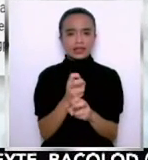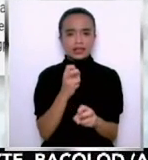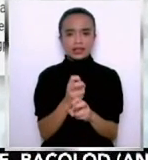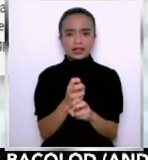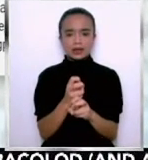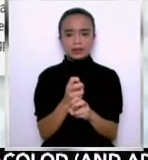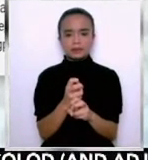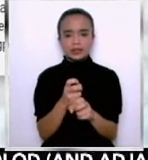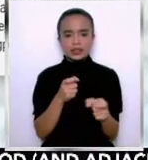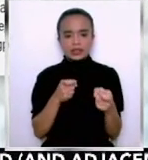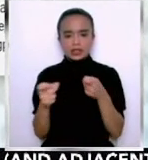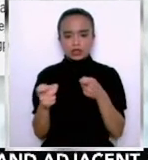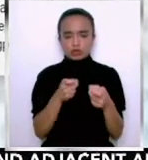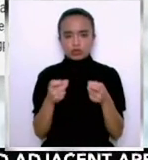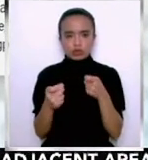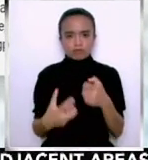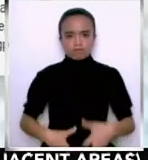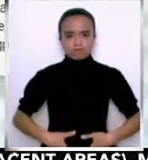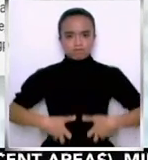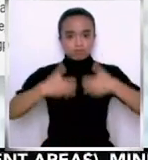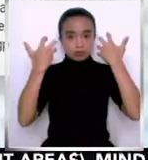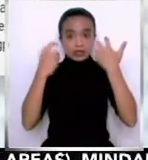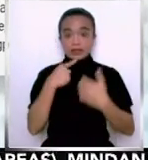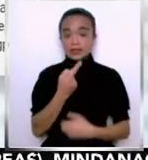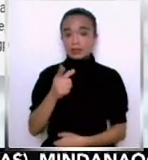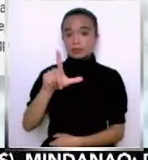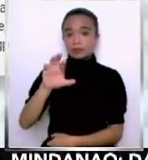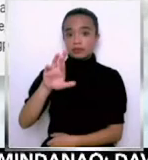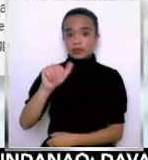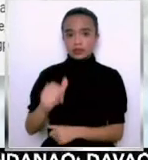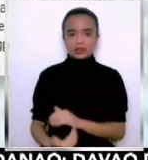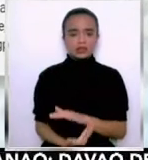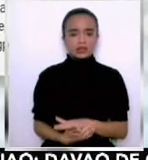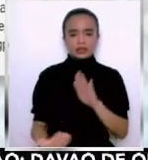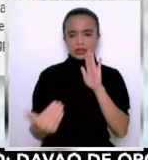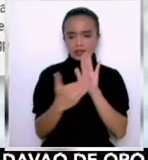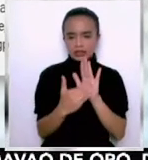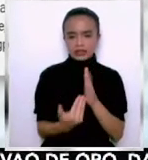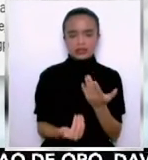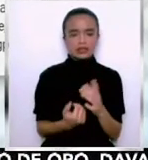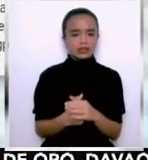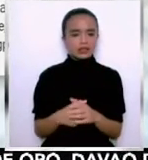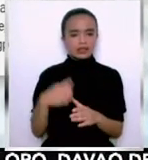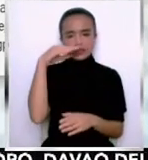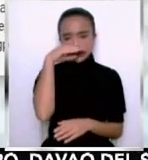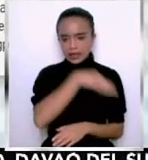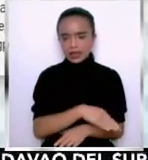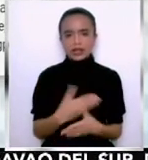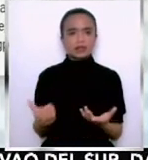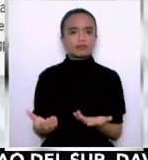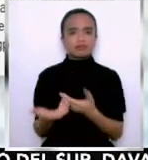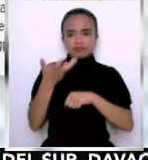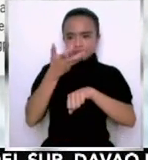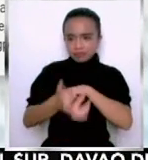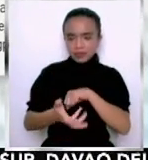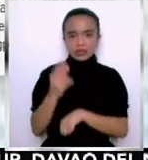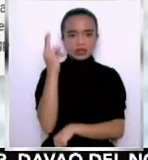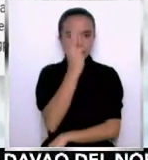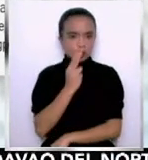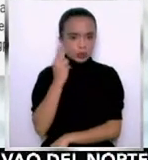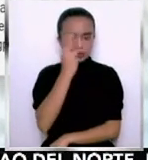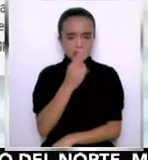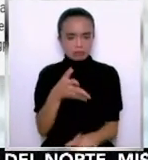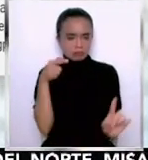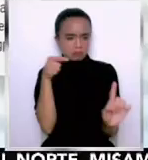galit. Sabi pa ni Carla, binastos, pinagtaksilan, pinagsinungalingan, ginamit, pinahiya at